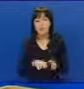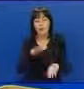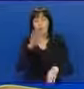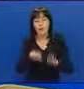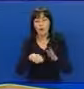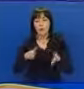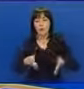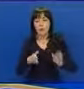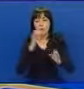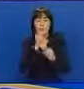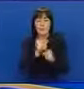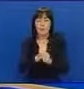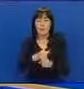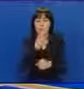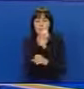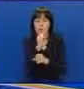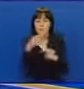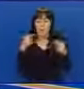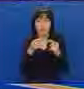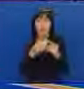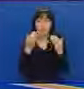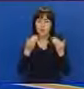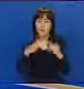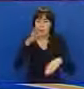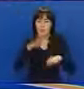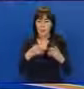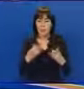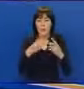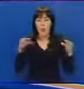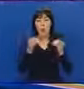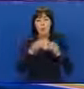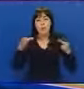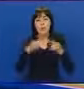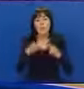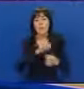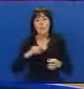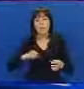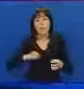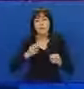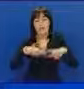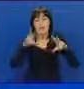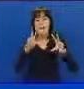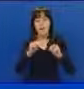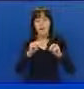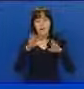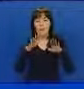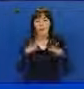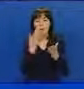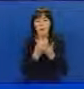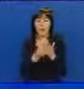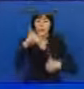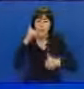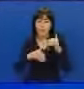салушысы. Бұл номинацияның жеңімпазын анықтау үшін түстіктің ең ірі 10-ға жуық компаниясы өз кәсіпқой маманын жүлдеге қосты. Сайыс